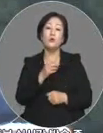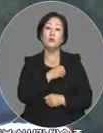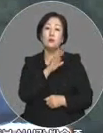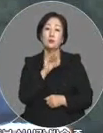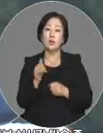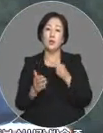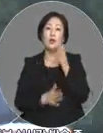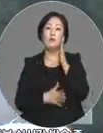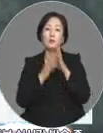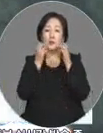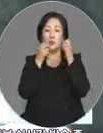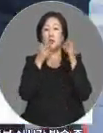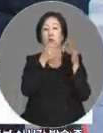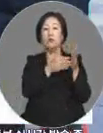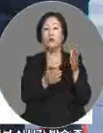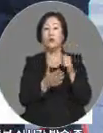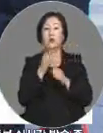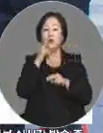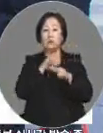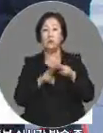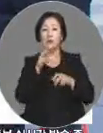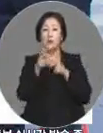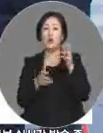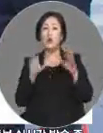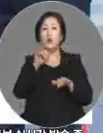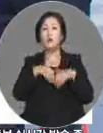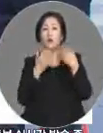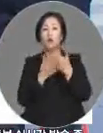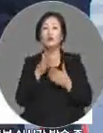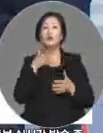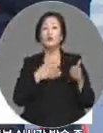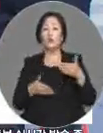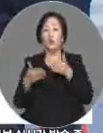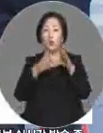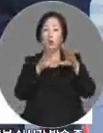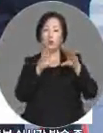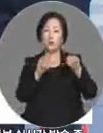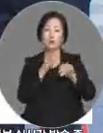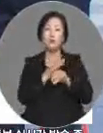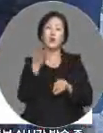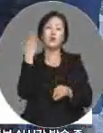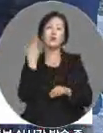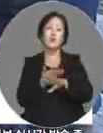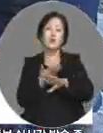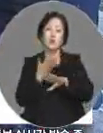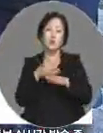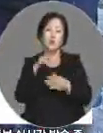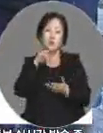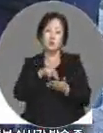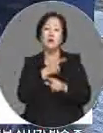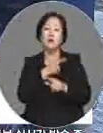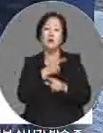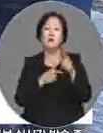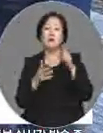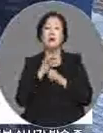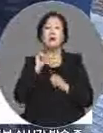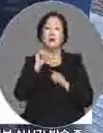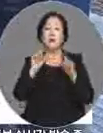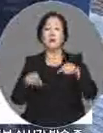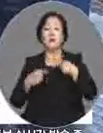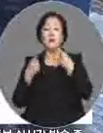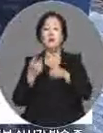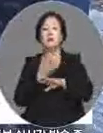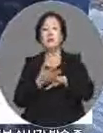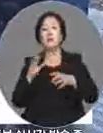조합원들은 울산신항과 울산석유화학단지 거점도로 점거에 나섰지만 이전 파업과 달리 선전전에 초점을 맞추며